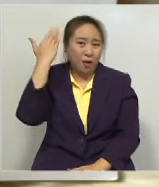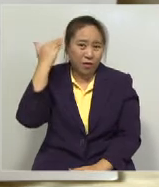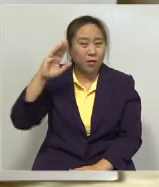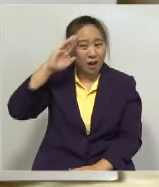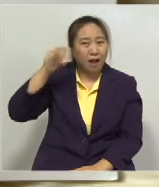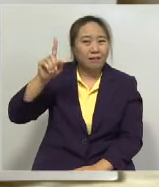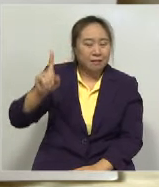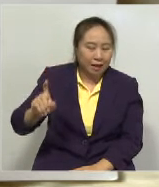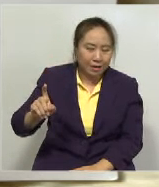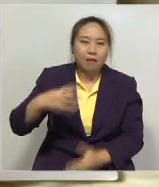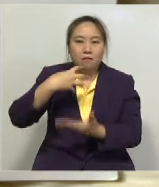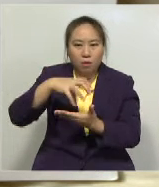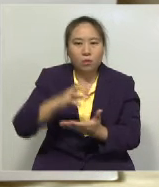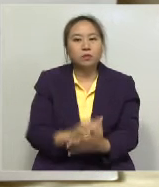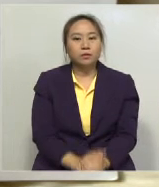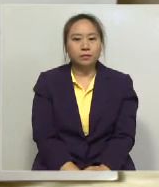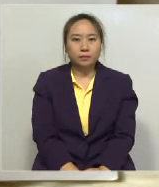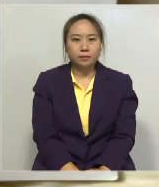จ่าแซมด้วยครับ